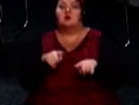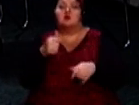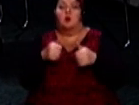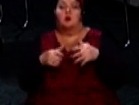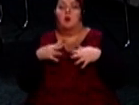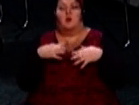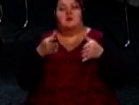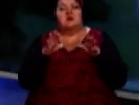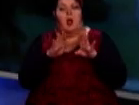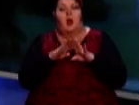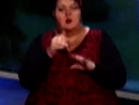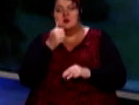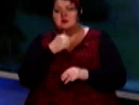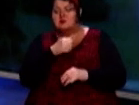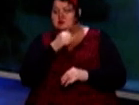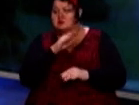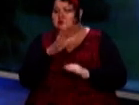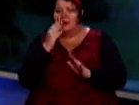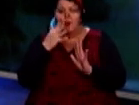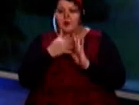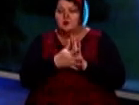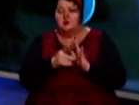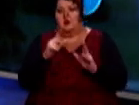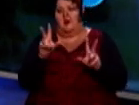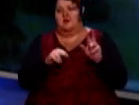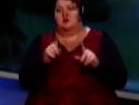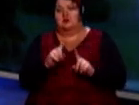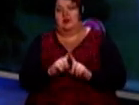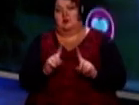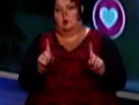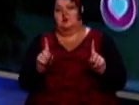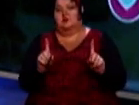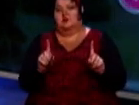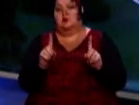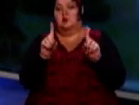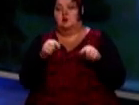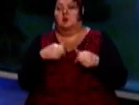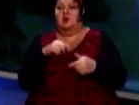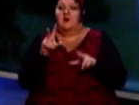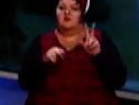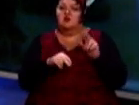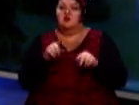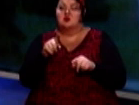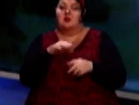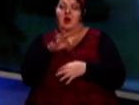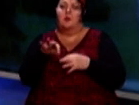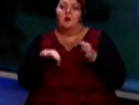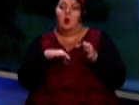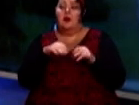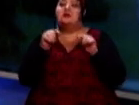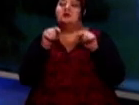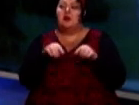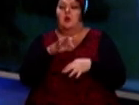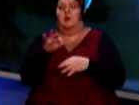був закритим, якимось непрозорим, ну, я взагалі вважаю, що це нонсенс. Тому я думаю, що цей проєкт, саме цей